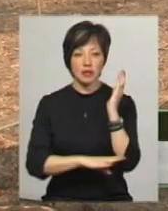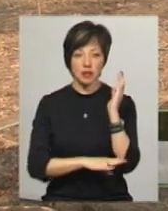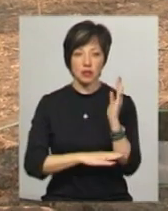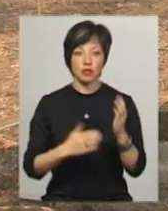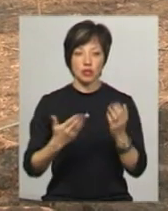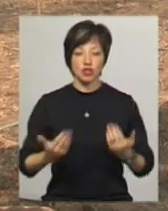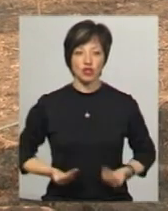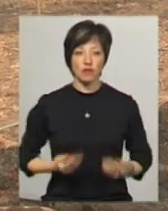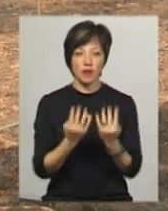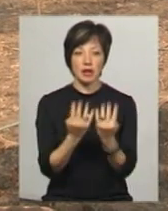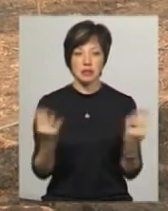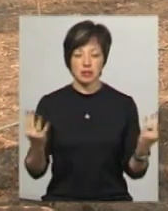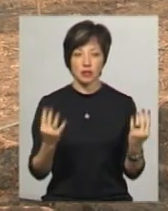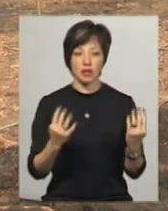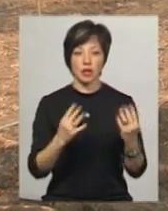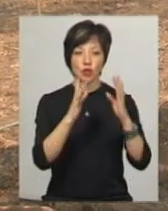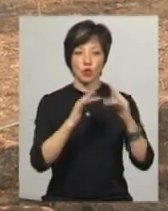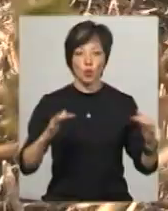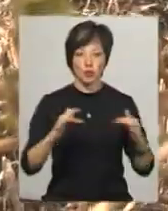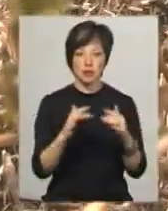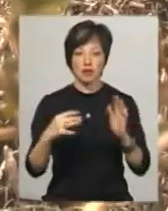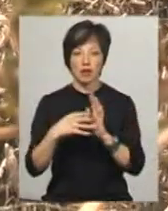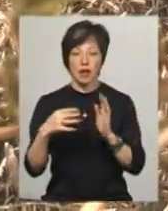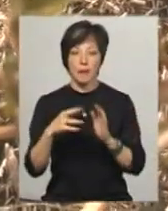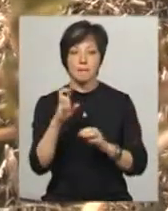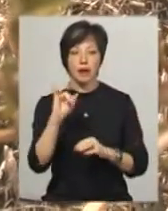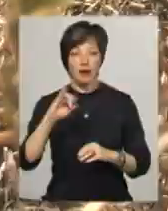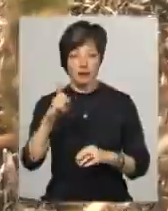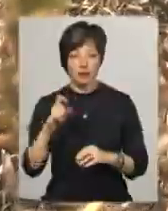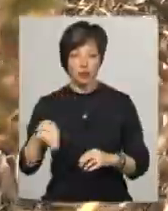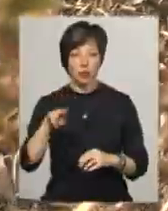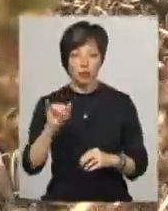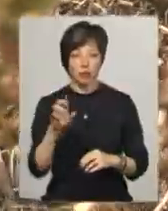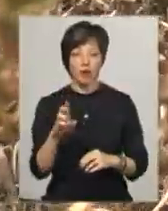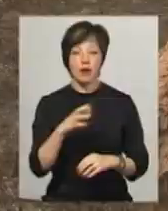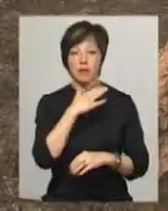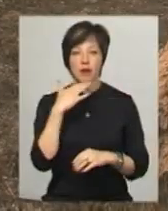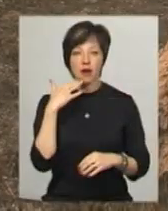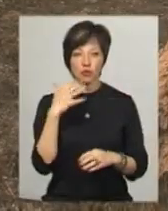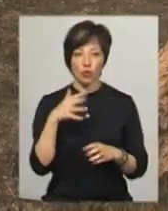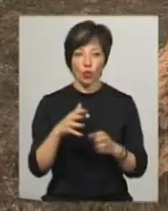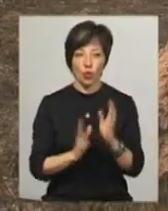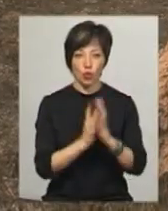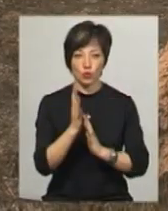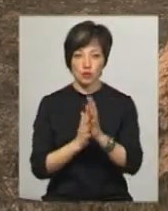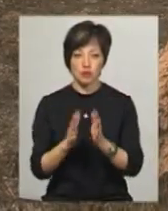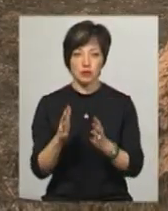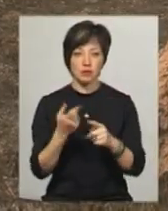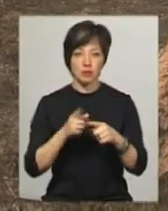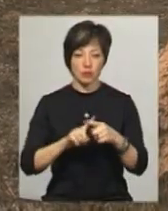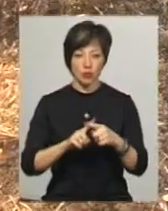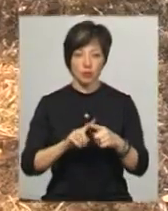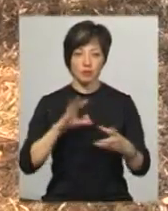жива ізгородь в нас, сосен, з берез, дубів, багато плодових кущів вже приносили нам